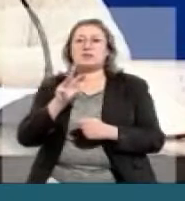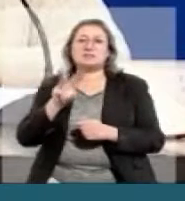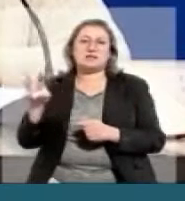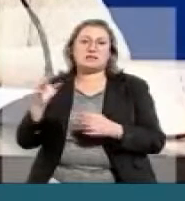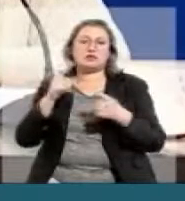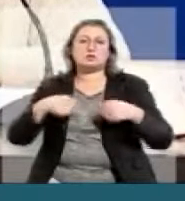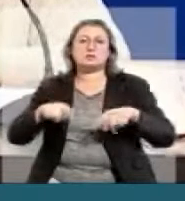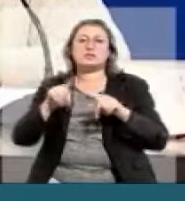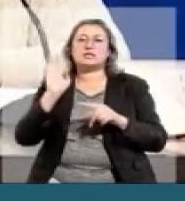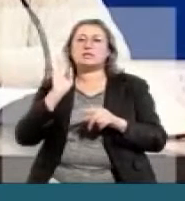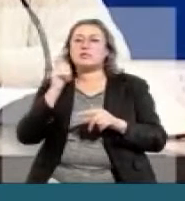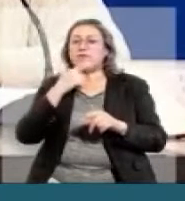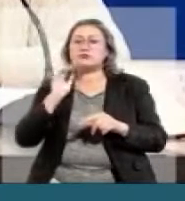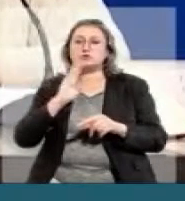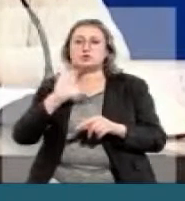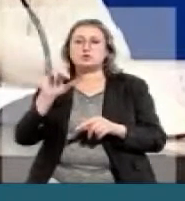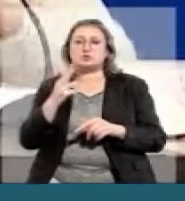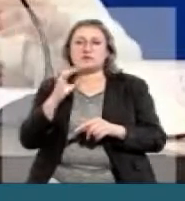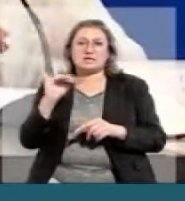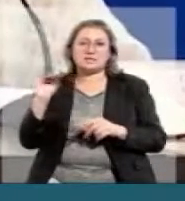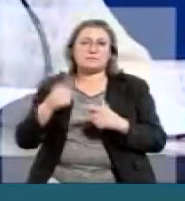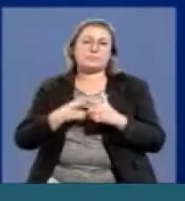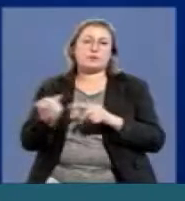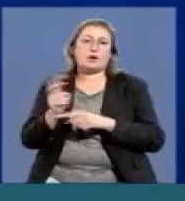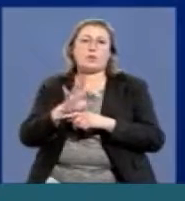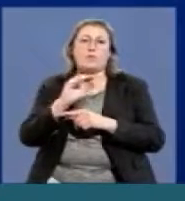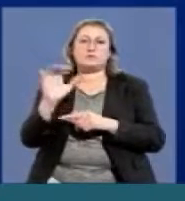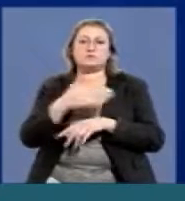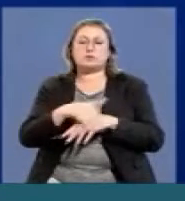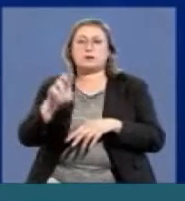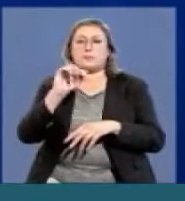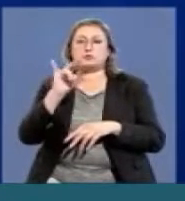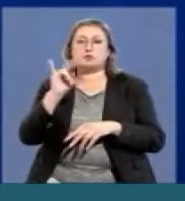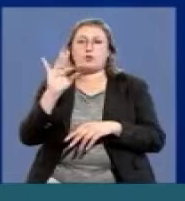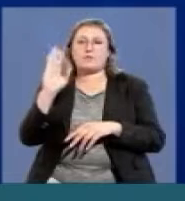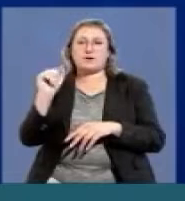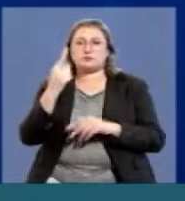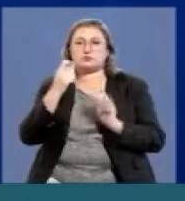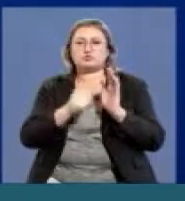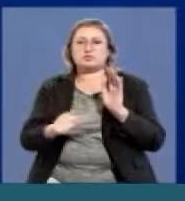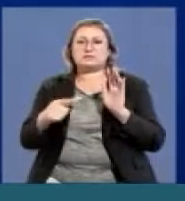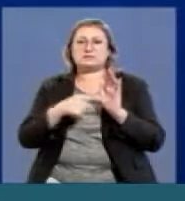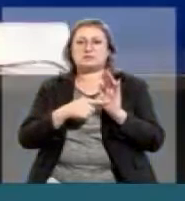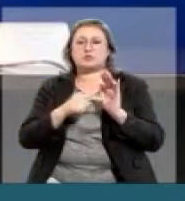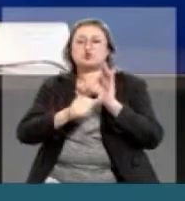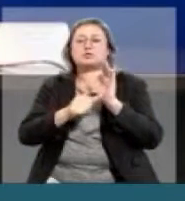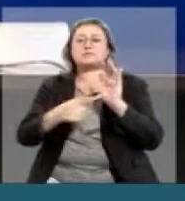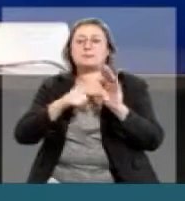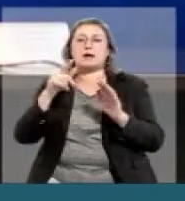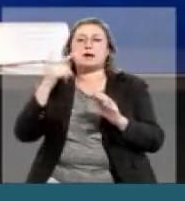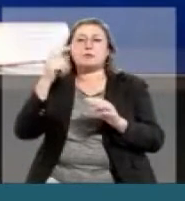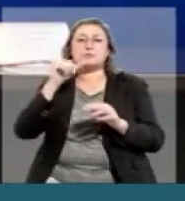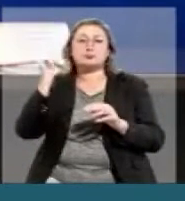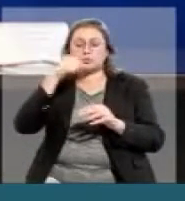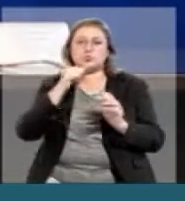сайте Ассоциации деловых женщин, в социальных сетях или прийти в офис по адресу Байтурсынова, 67. Важно отметить, что в прошлом году